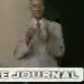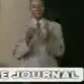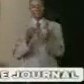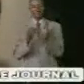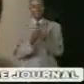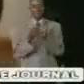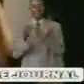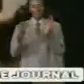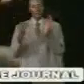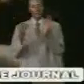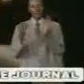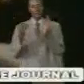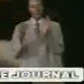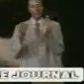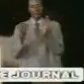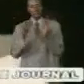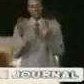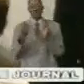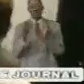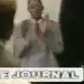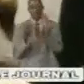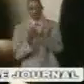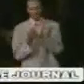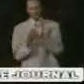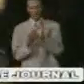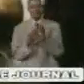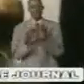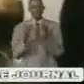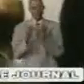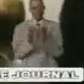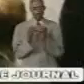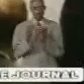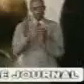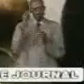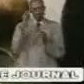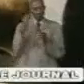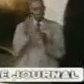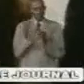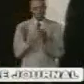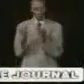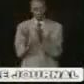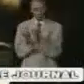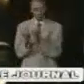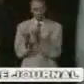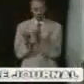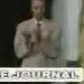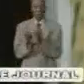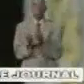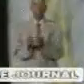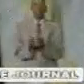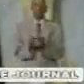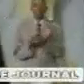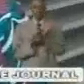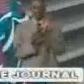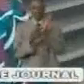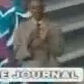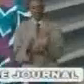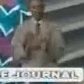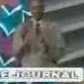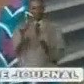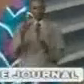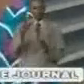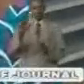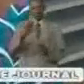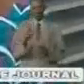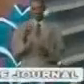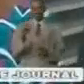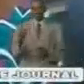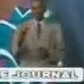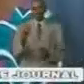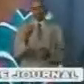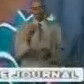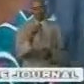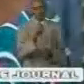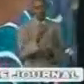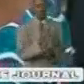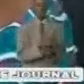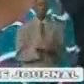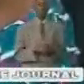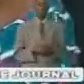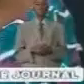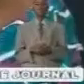a vécu. Rappelons que celle-ci rassemble tous les représentants des chefs d'État et des gouvernements. Le CPF qui